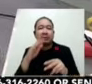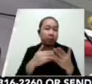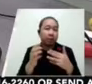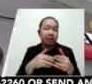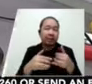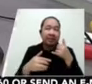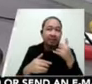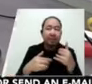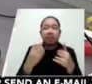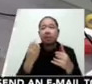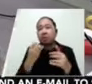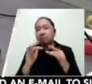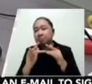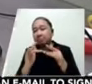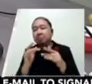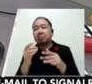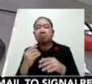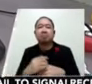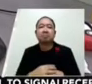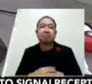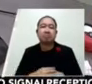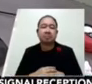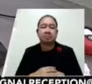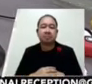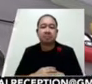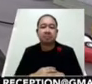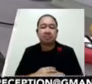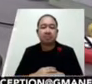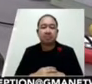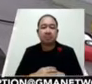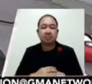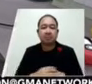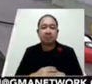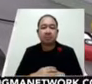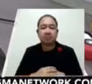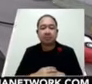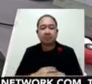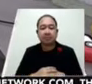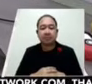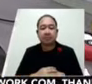Para sa GMA Integrated News, Chino Gaston Nakatutok, 24 Horas.